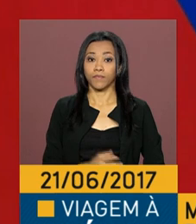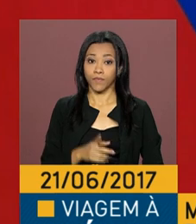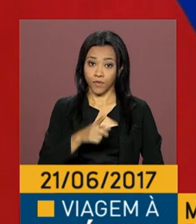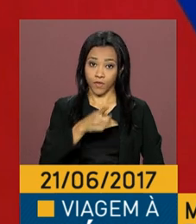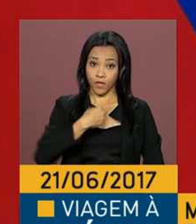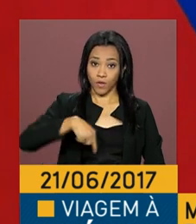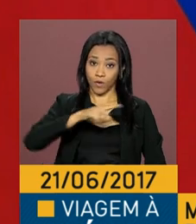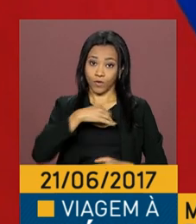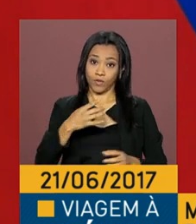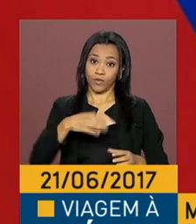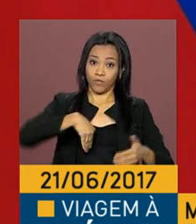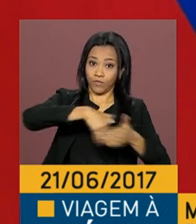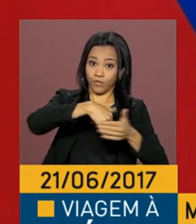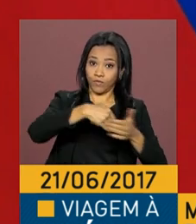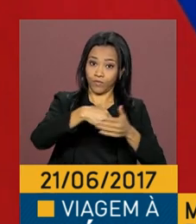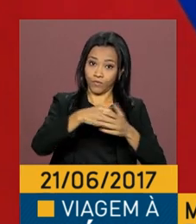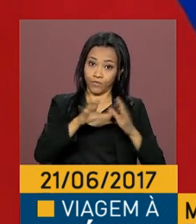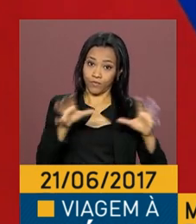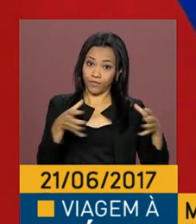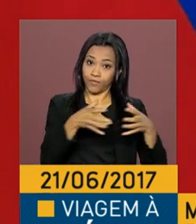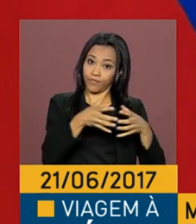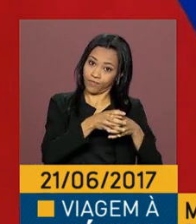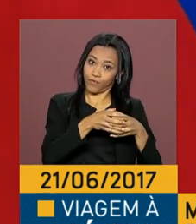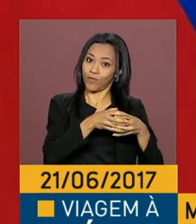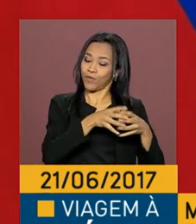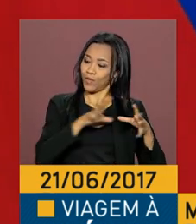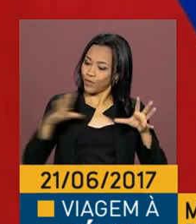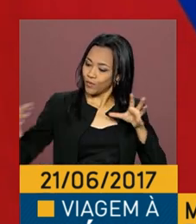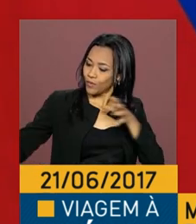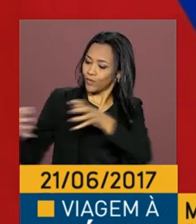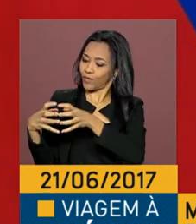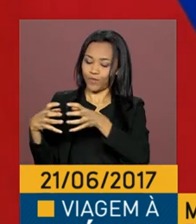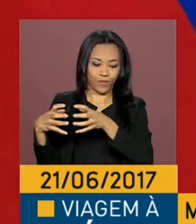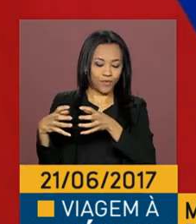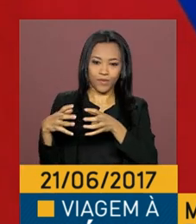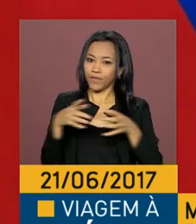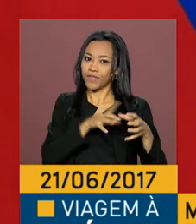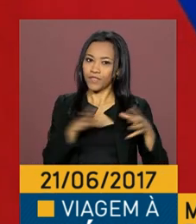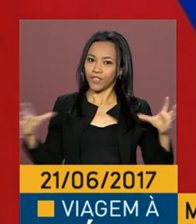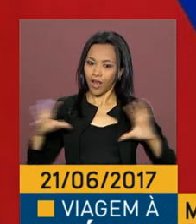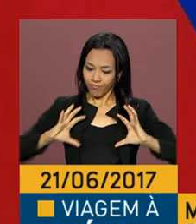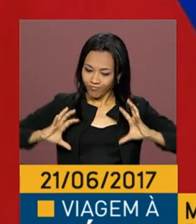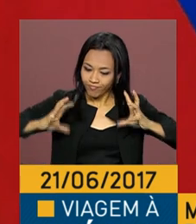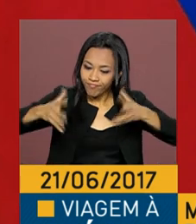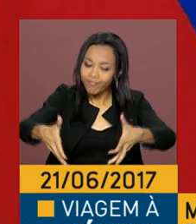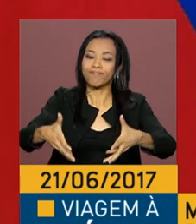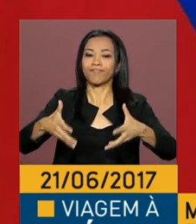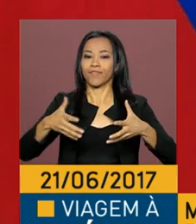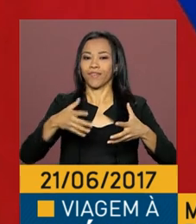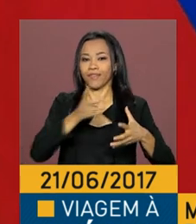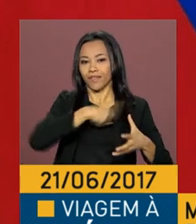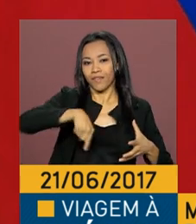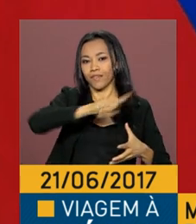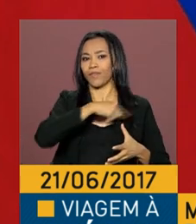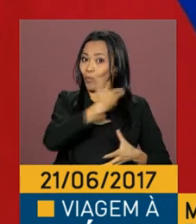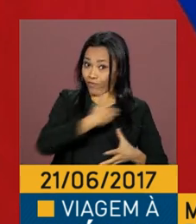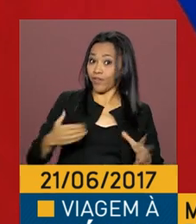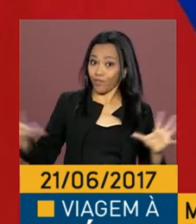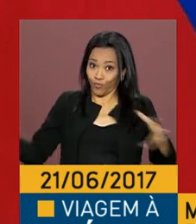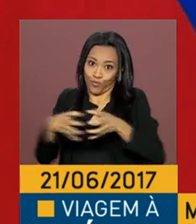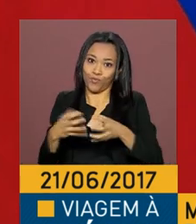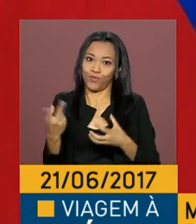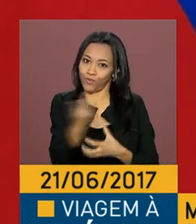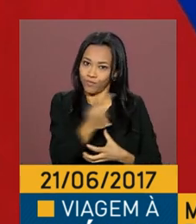seleção juntou-se aos anfitriões e já garantiu presença no campeonato. Наша